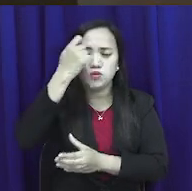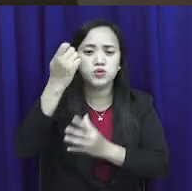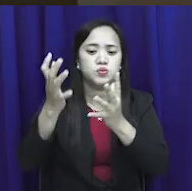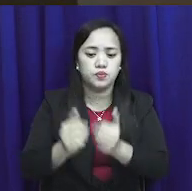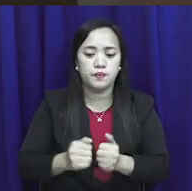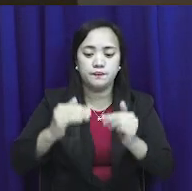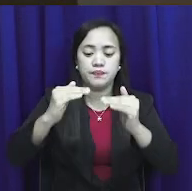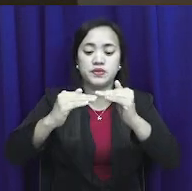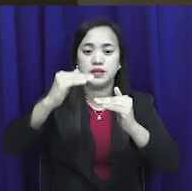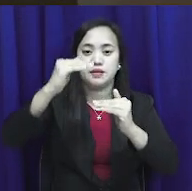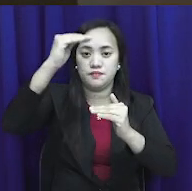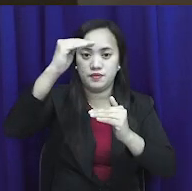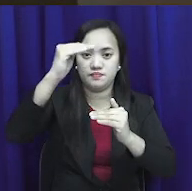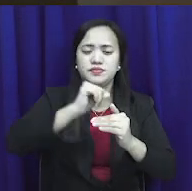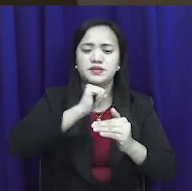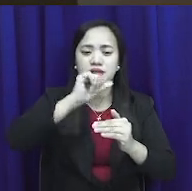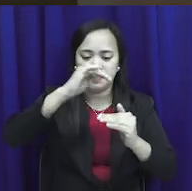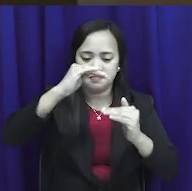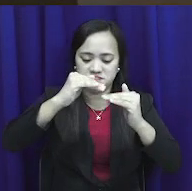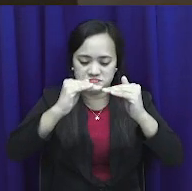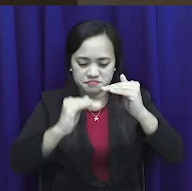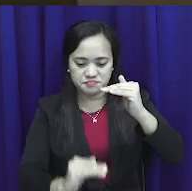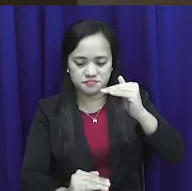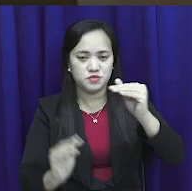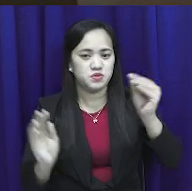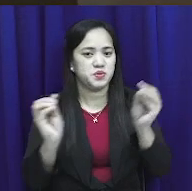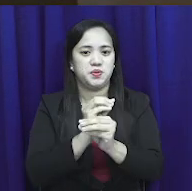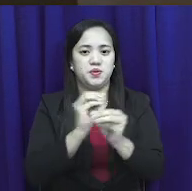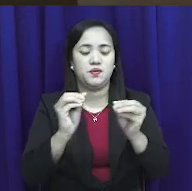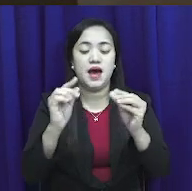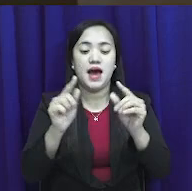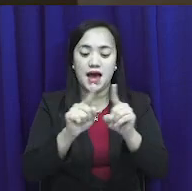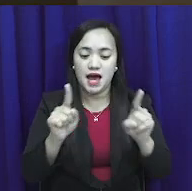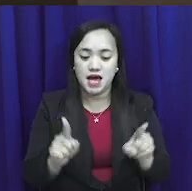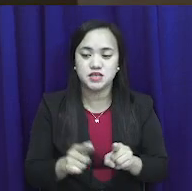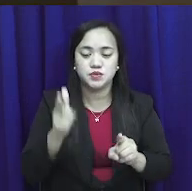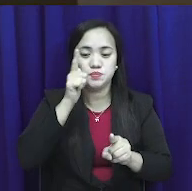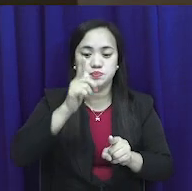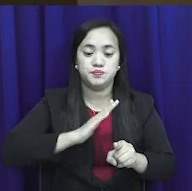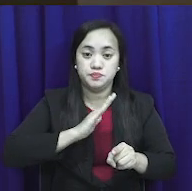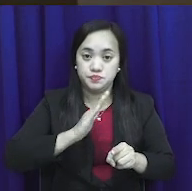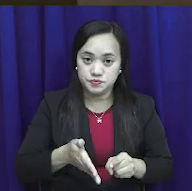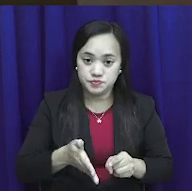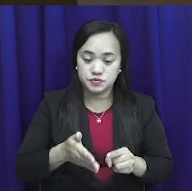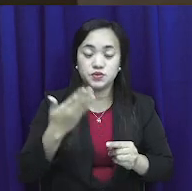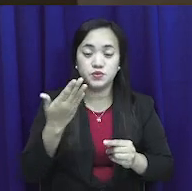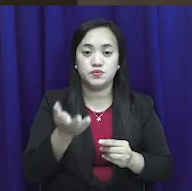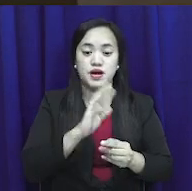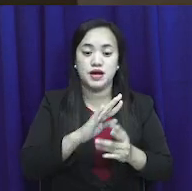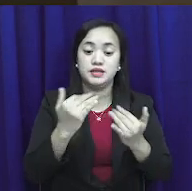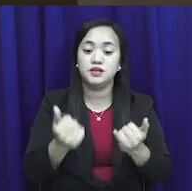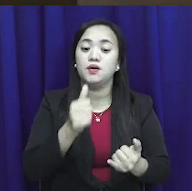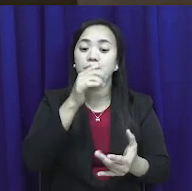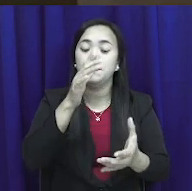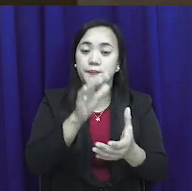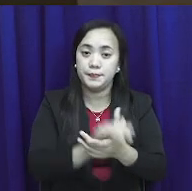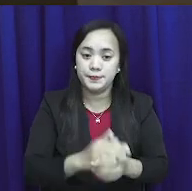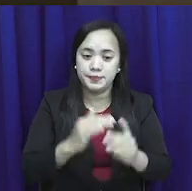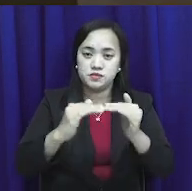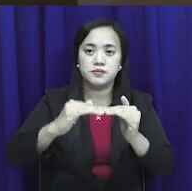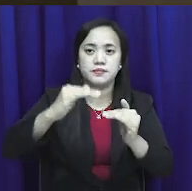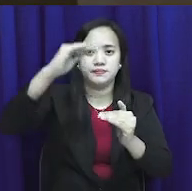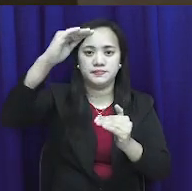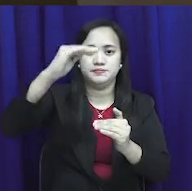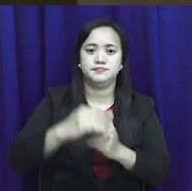hindi level down mula sa pagiging magiging dalaga naging asawa ka na Amen you see and o na nga